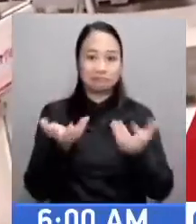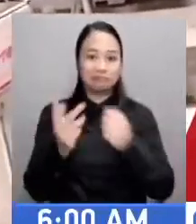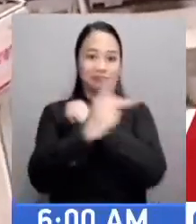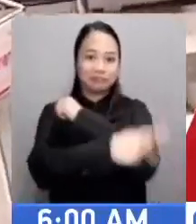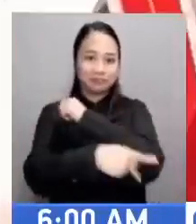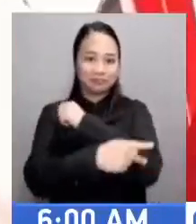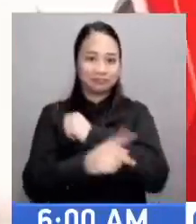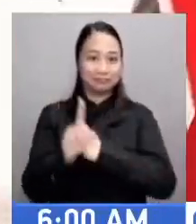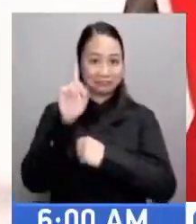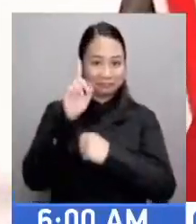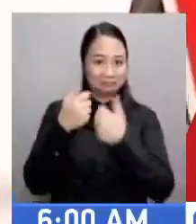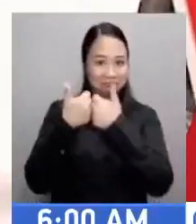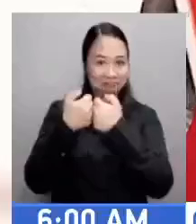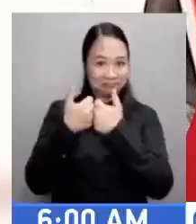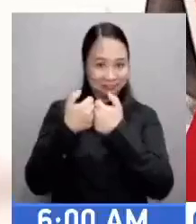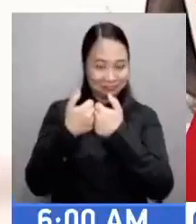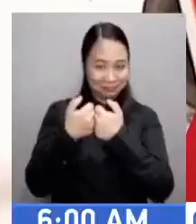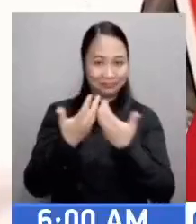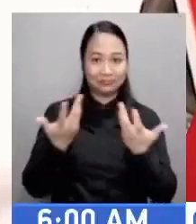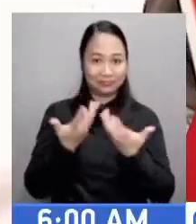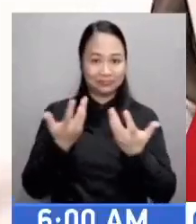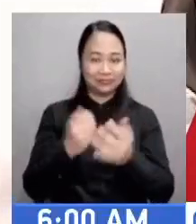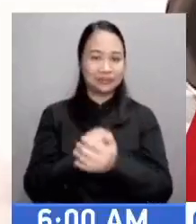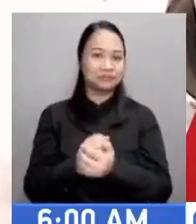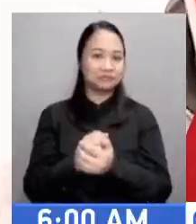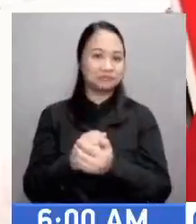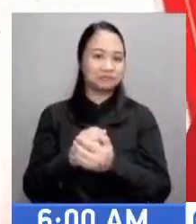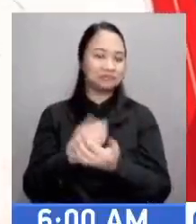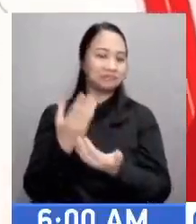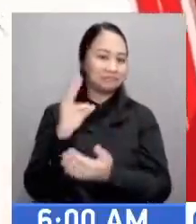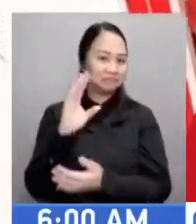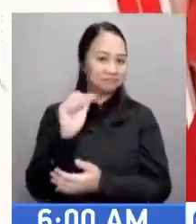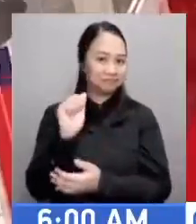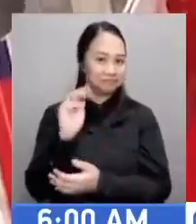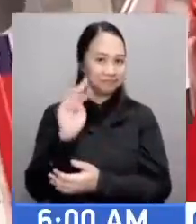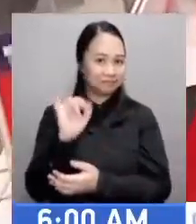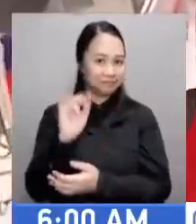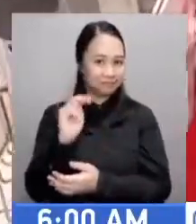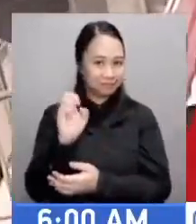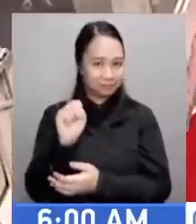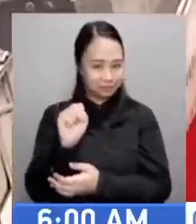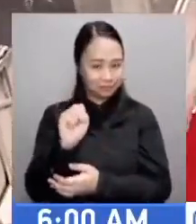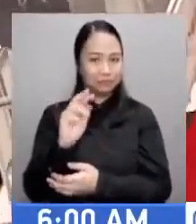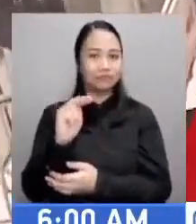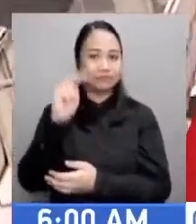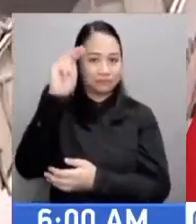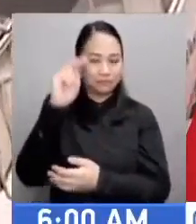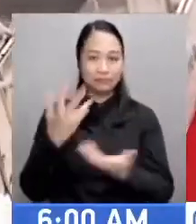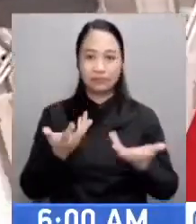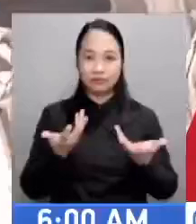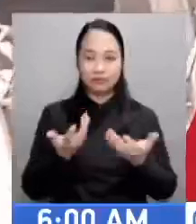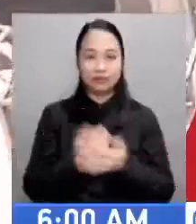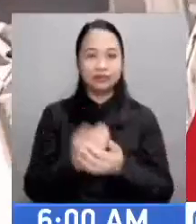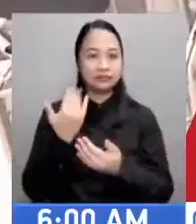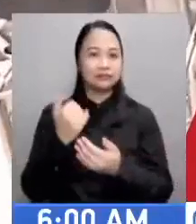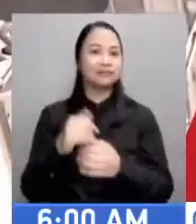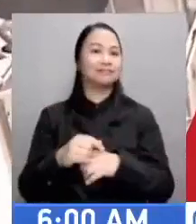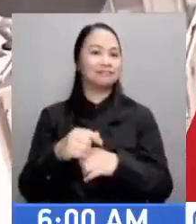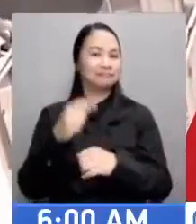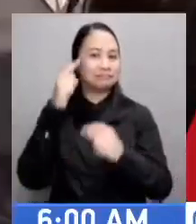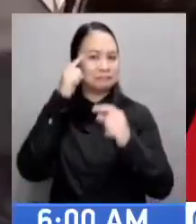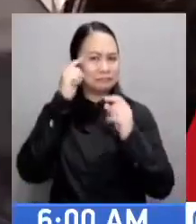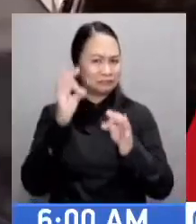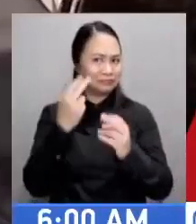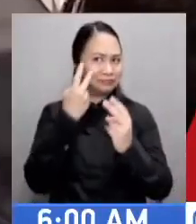padayat Camarines Norte, nadala na raw sa dami ng pasahero noong mga nakaraang taon nilang pag-uwi. Kaya inunahan na raw nilang siksikan ng mga pasahero sa